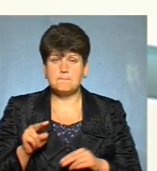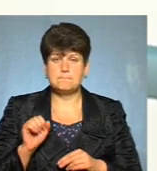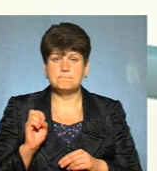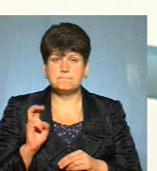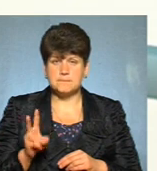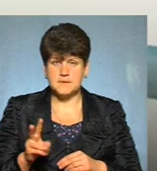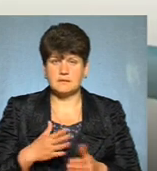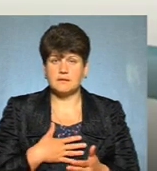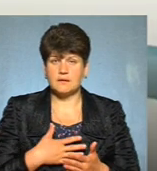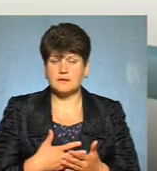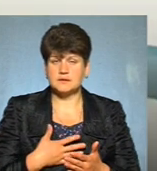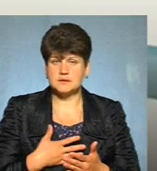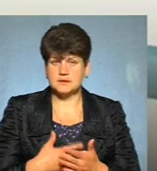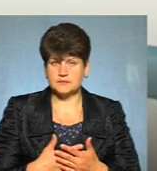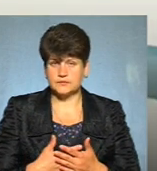активності кліщів – це